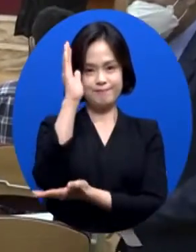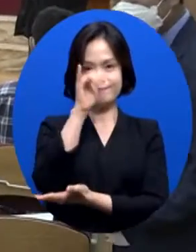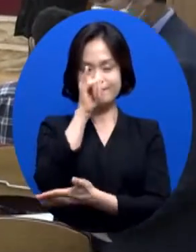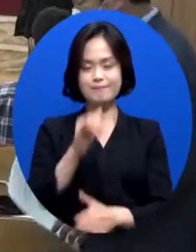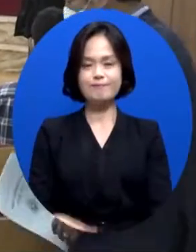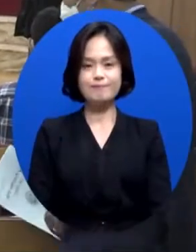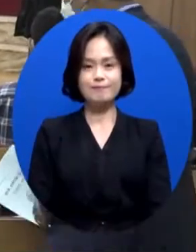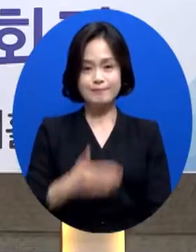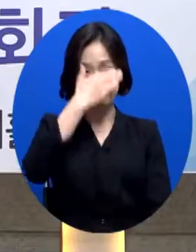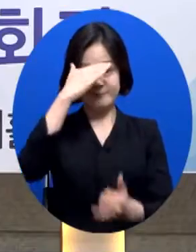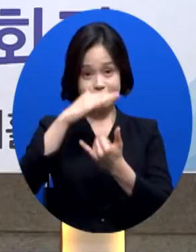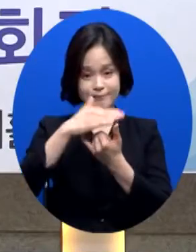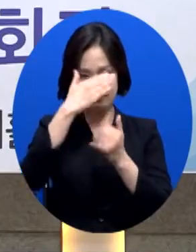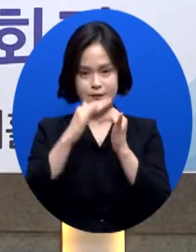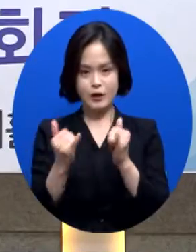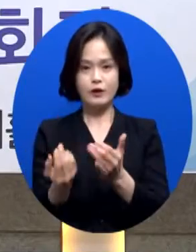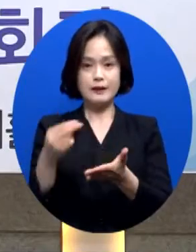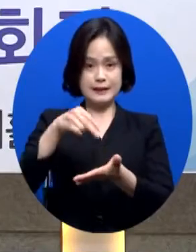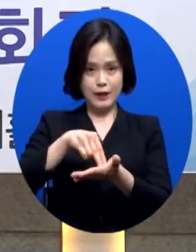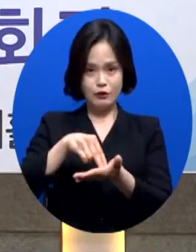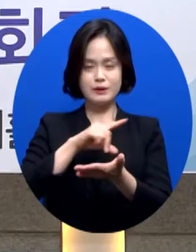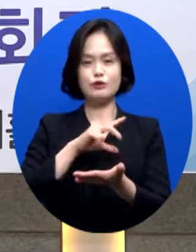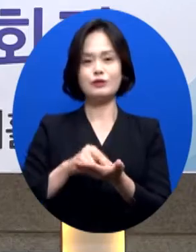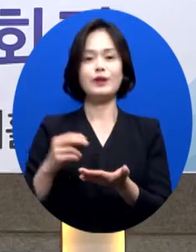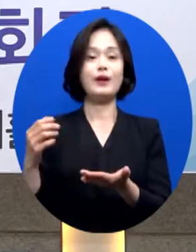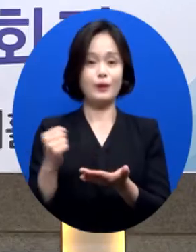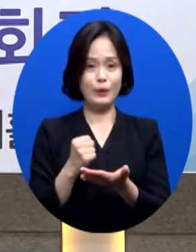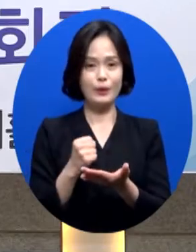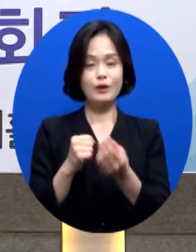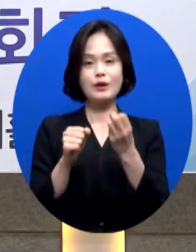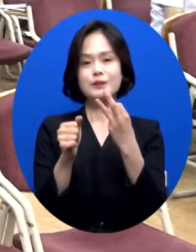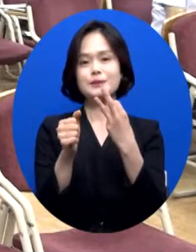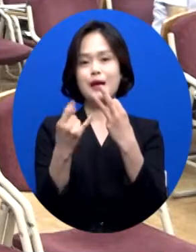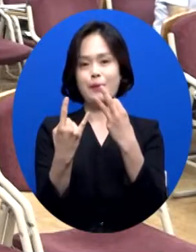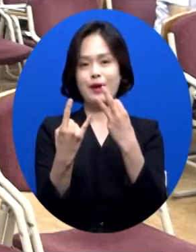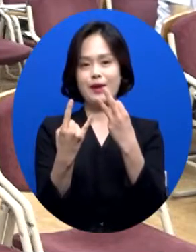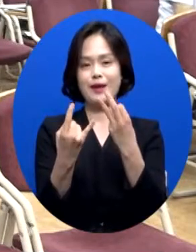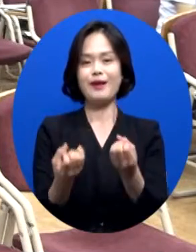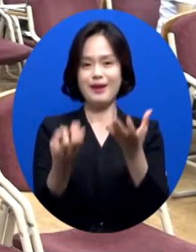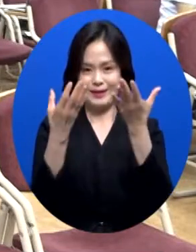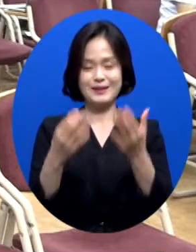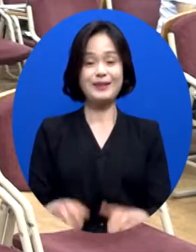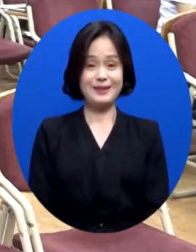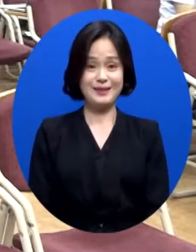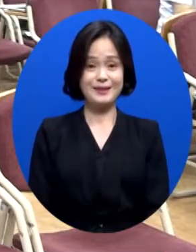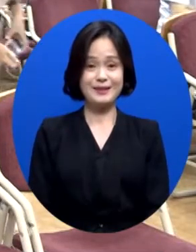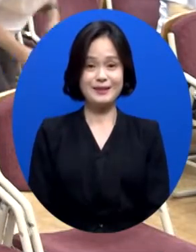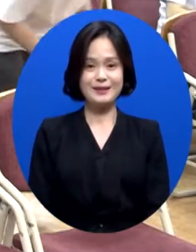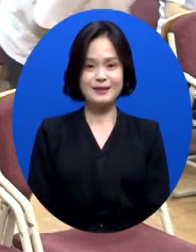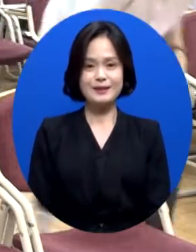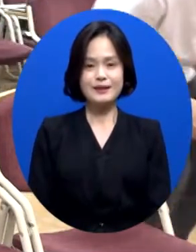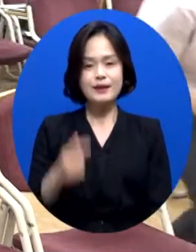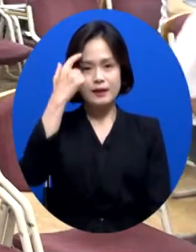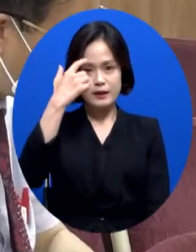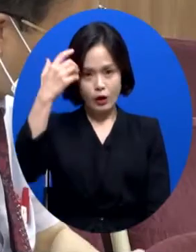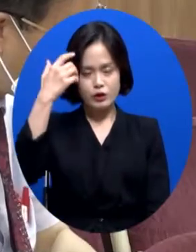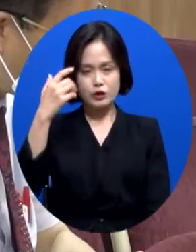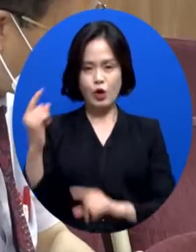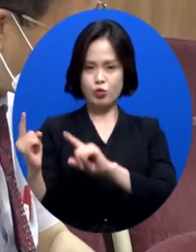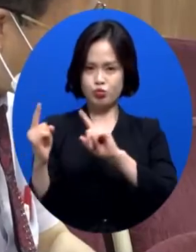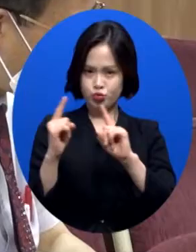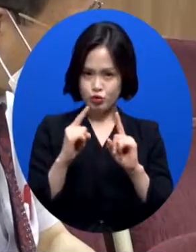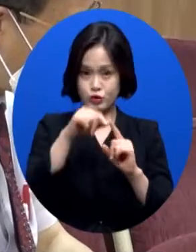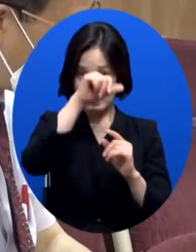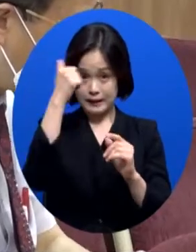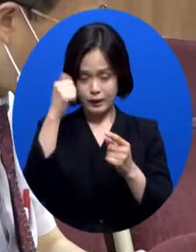다음 세대를 세우자를 표어로 삼은 13회 한국장로교의 날은 한국교회의 영적 부흥과